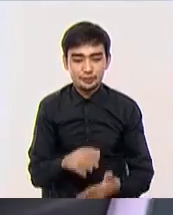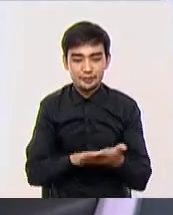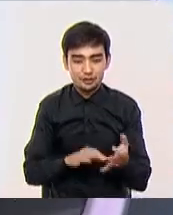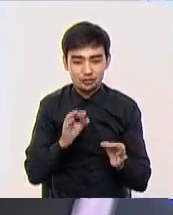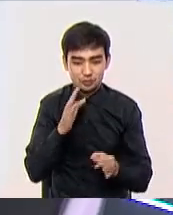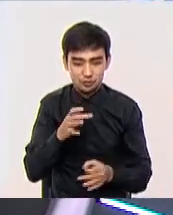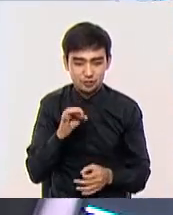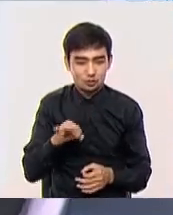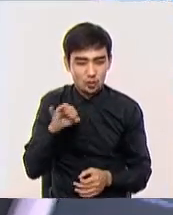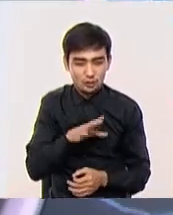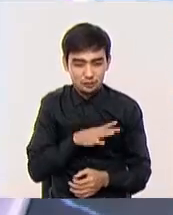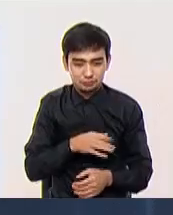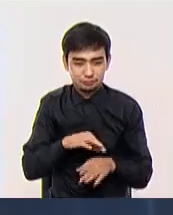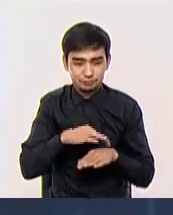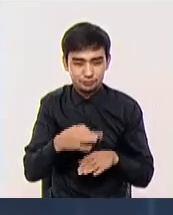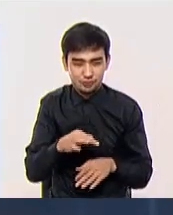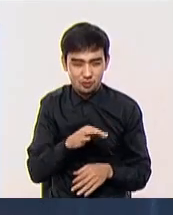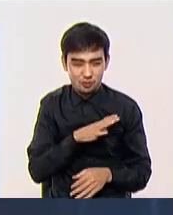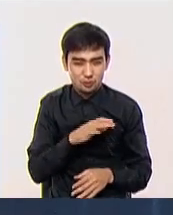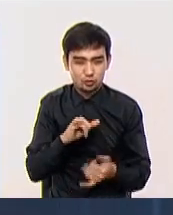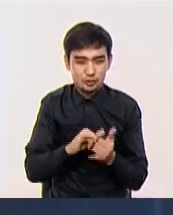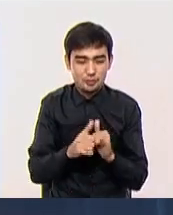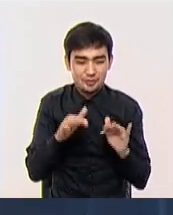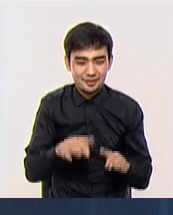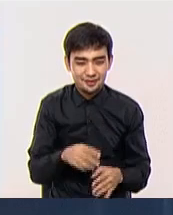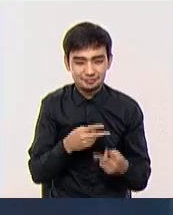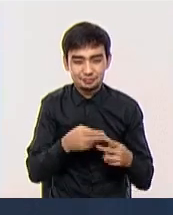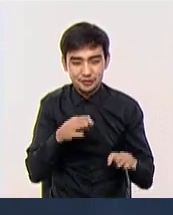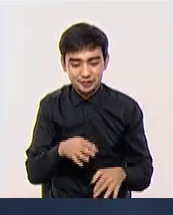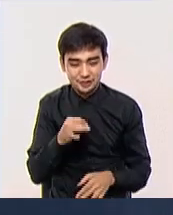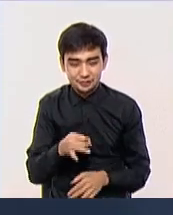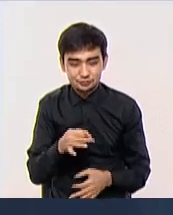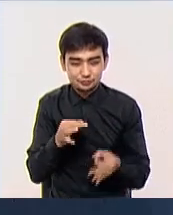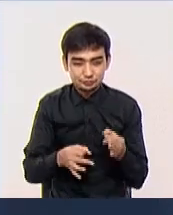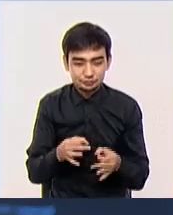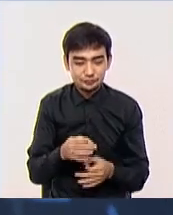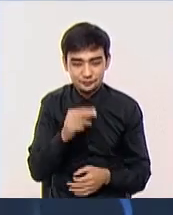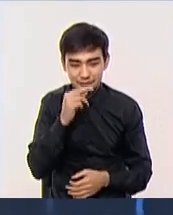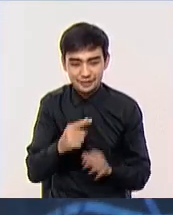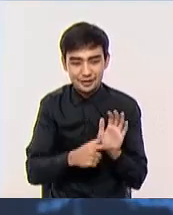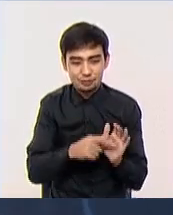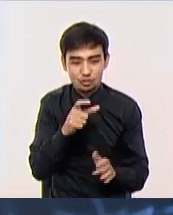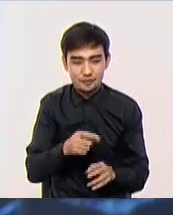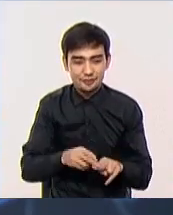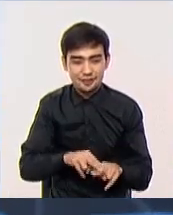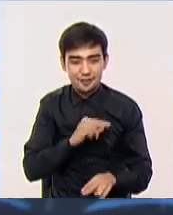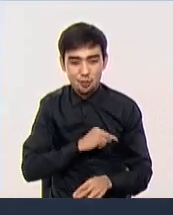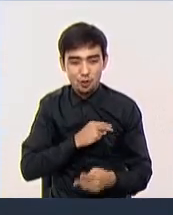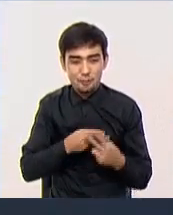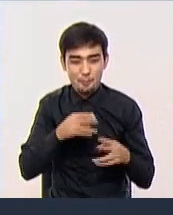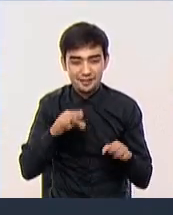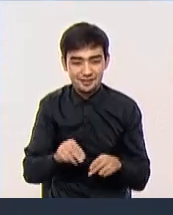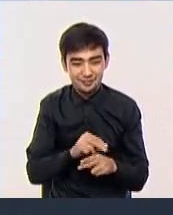Продолжение получила история о пытках в колонии в Усть-Каменогорске. Буквально накануне суд приговорил 7 сотрудников